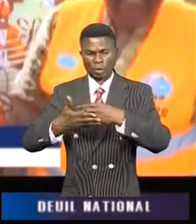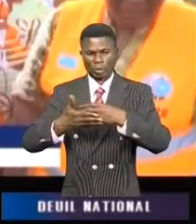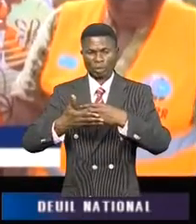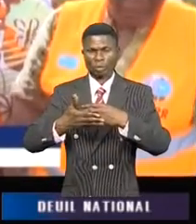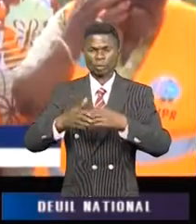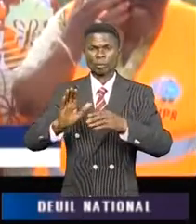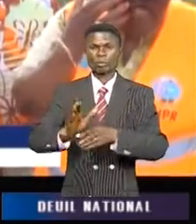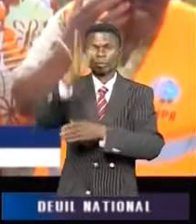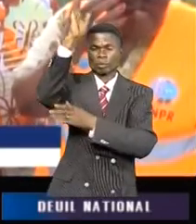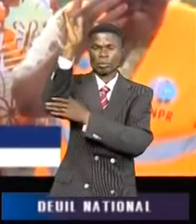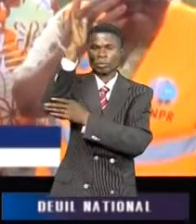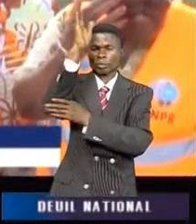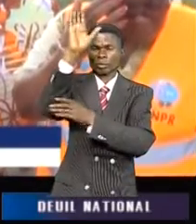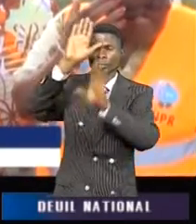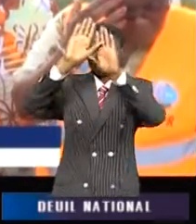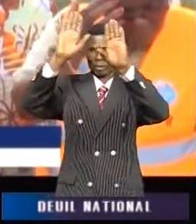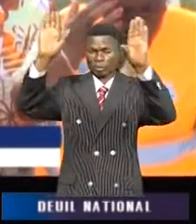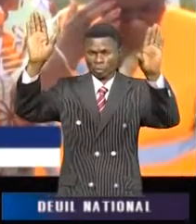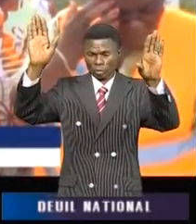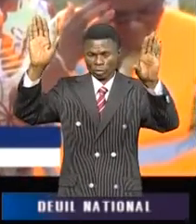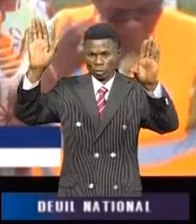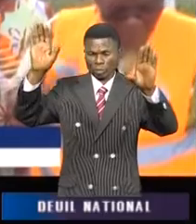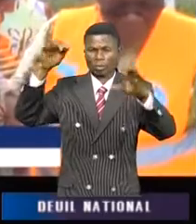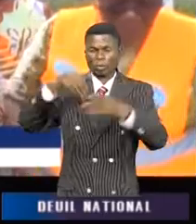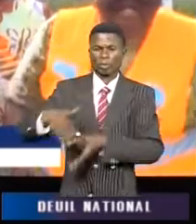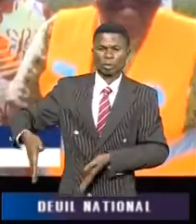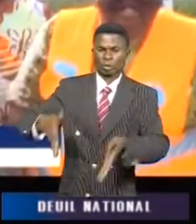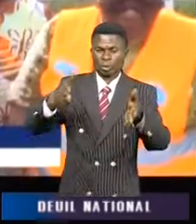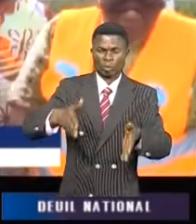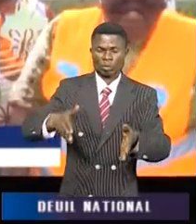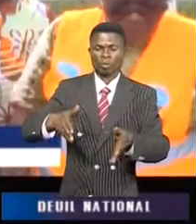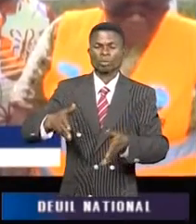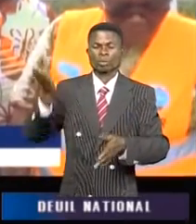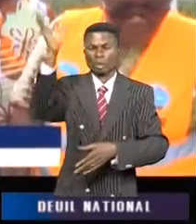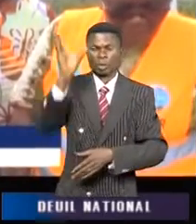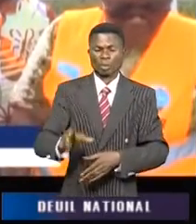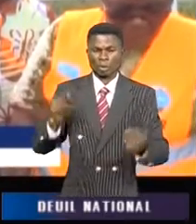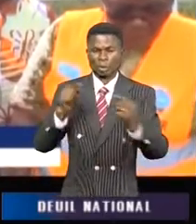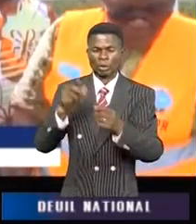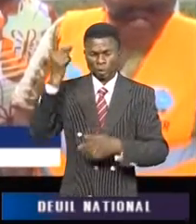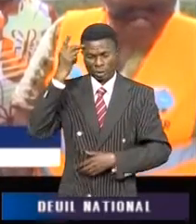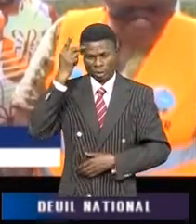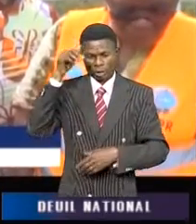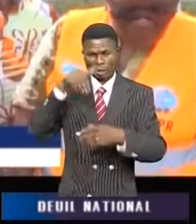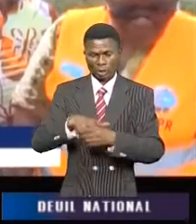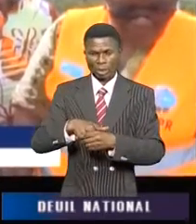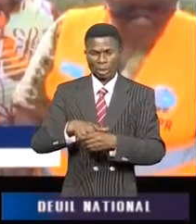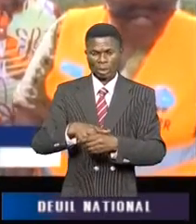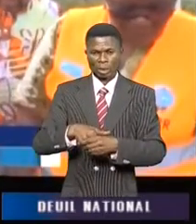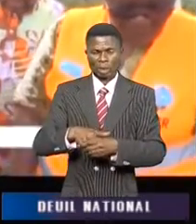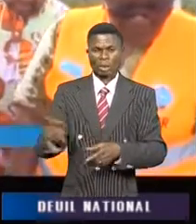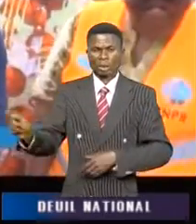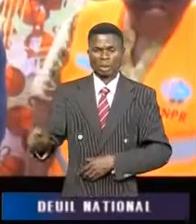de la signalisation verticale, bien sûr, au niveau du tronçon Congo central. Le plus précisément au niveau du territoire